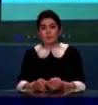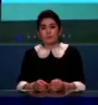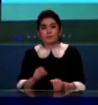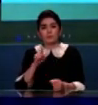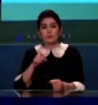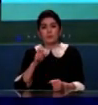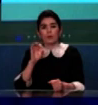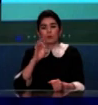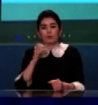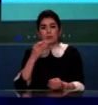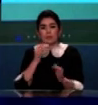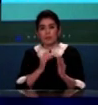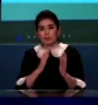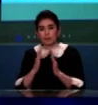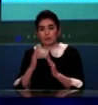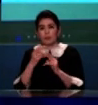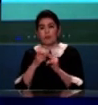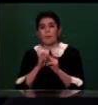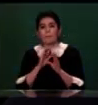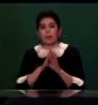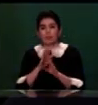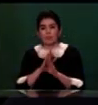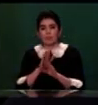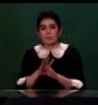Demak, uni quyidagi tartibda bajaramiz.